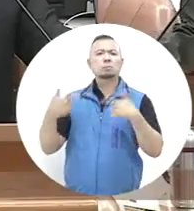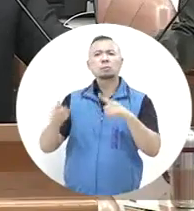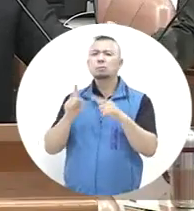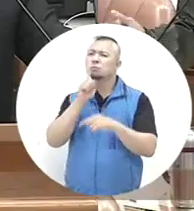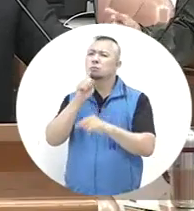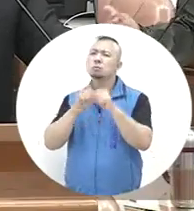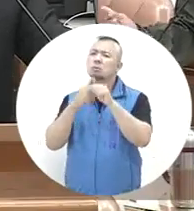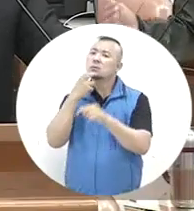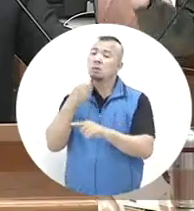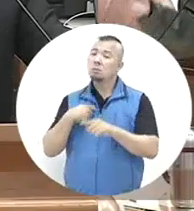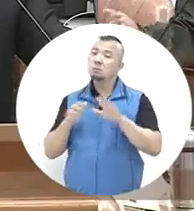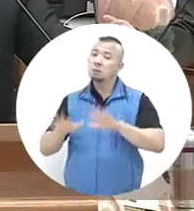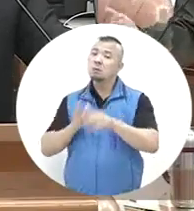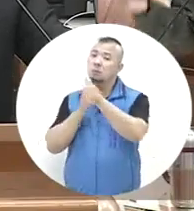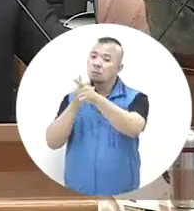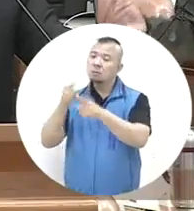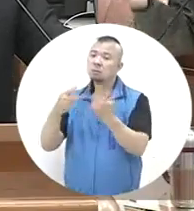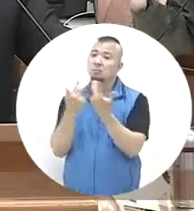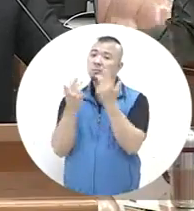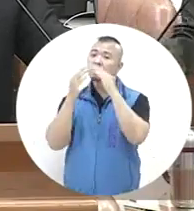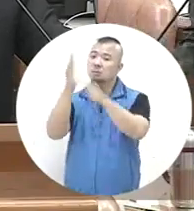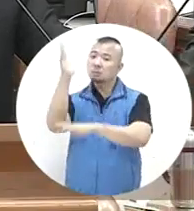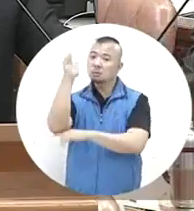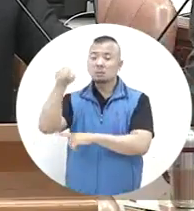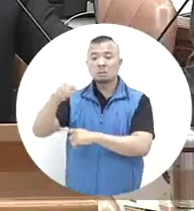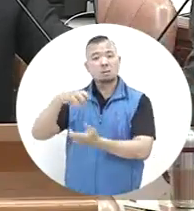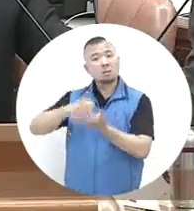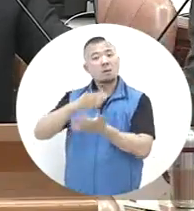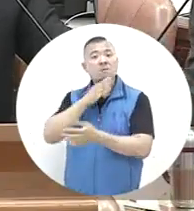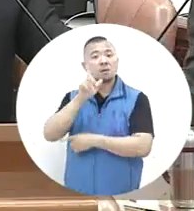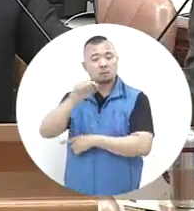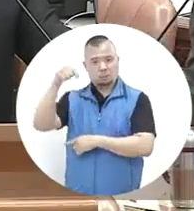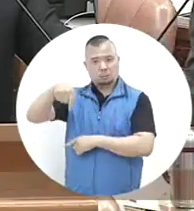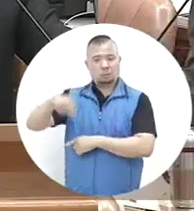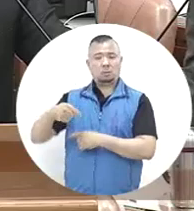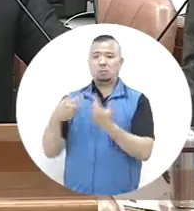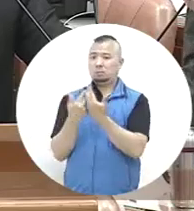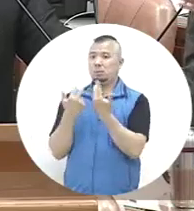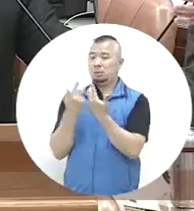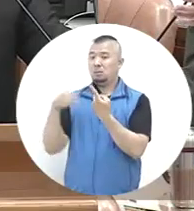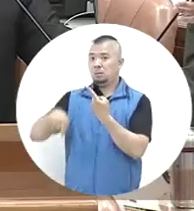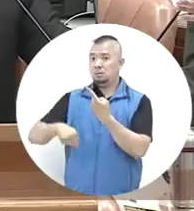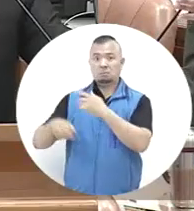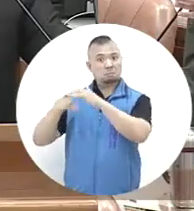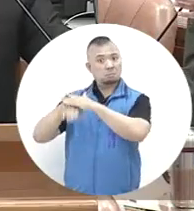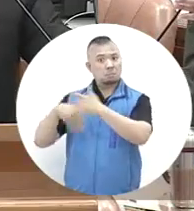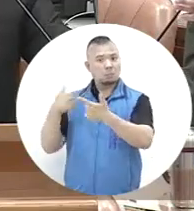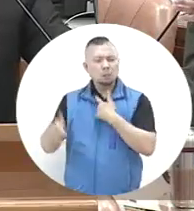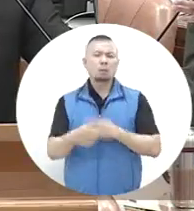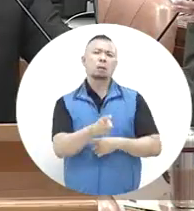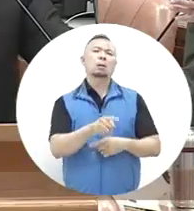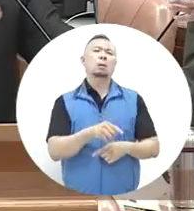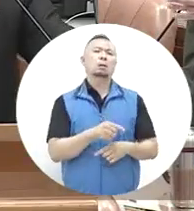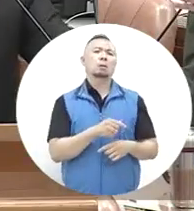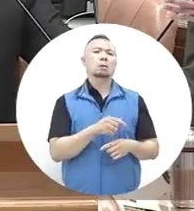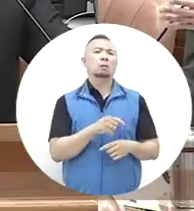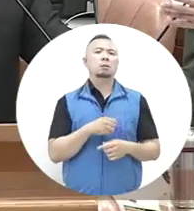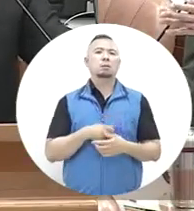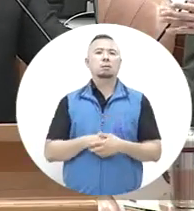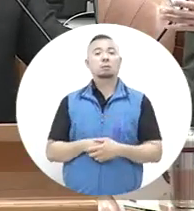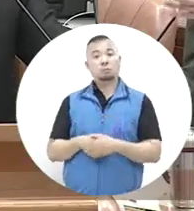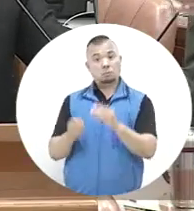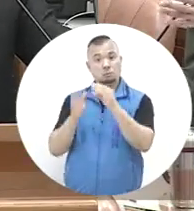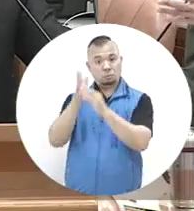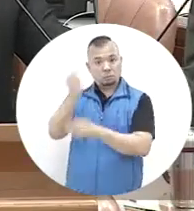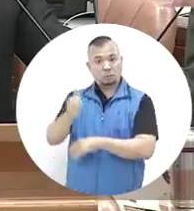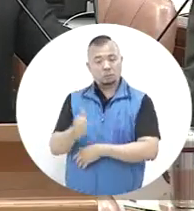政。您认为核废料不适合放在新北市，对不对？ 不好意思，我想 局长，您认